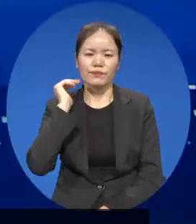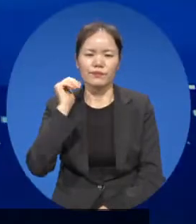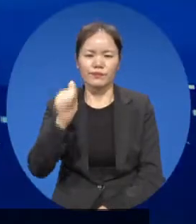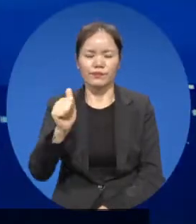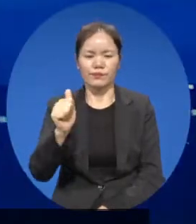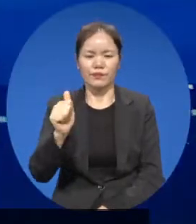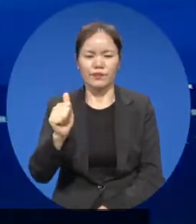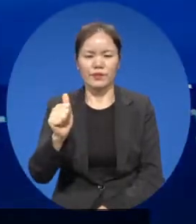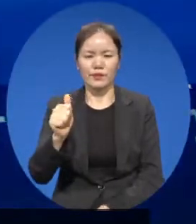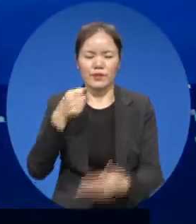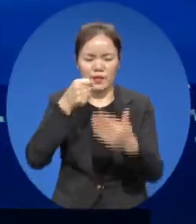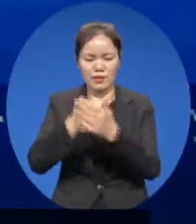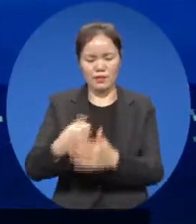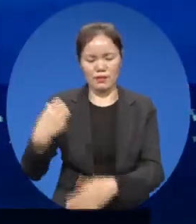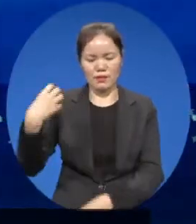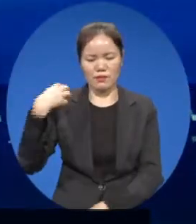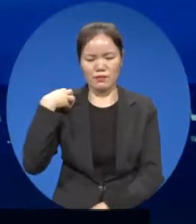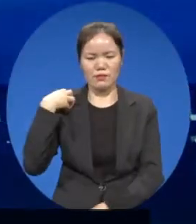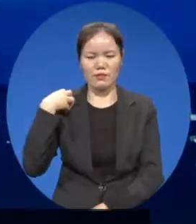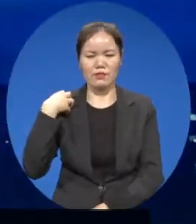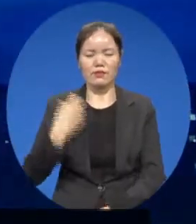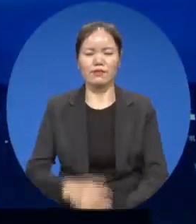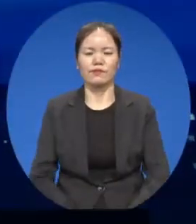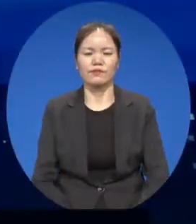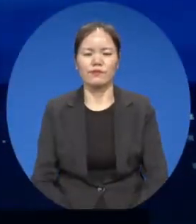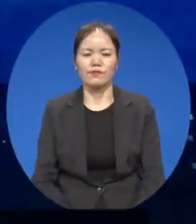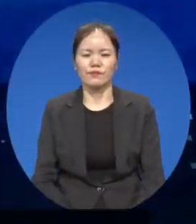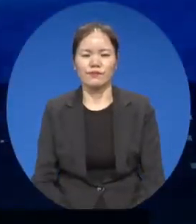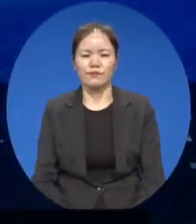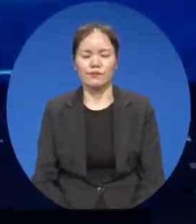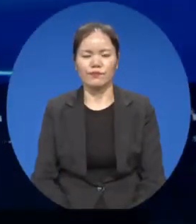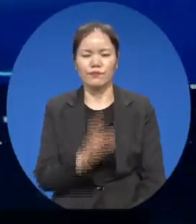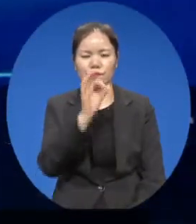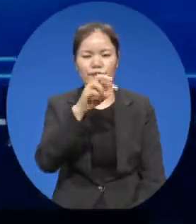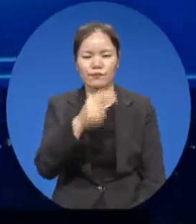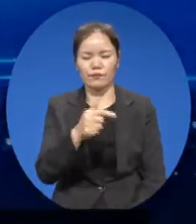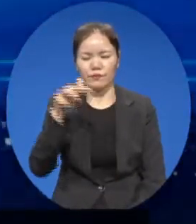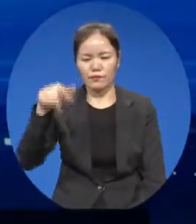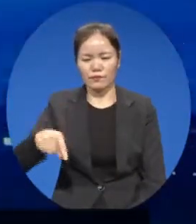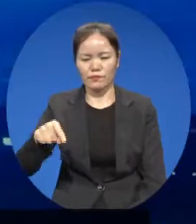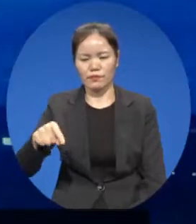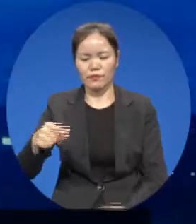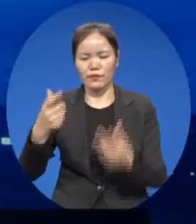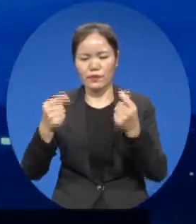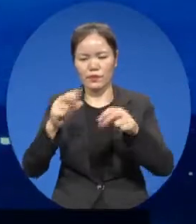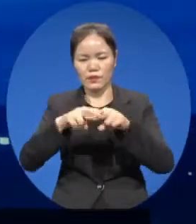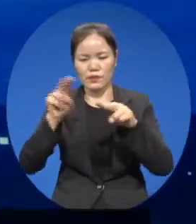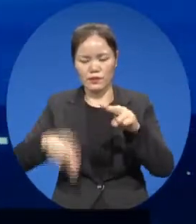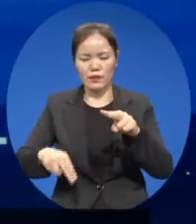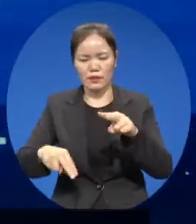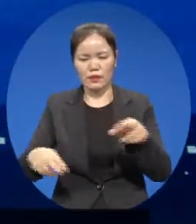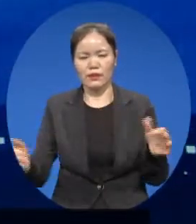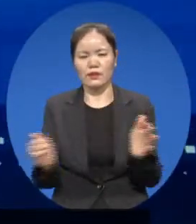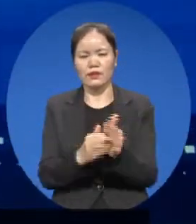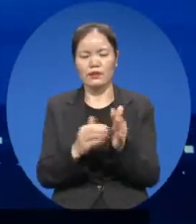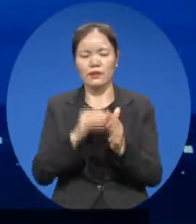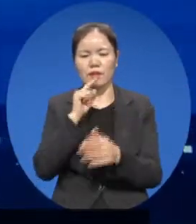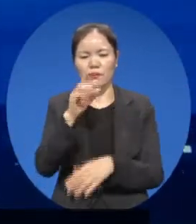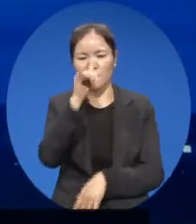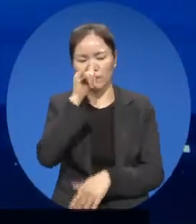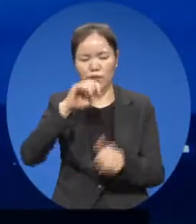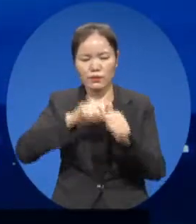돌아왔다 이런 얘기가 많이 나옵니다 뭐 유성 10층에 동반 사태는 이미 물건너 갔다 이런 얘기가 나오는 가운데